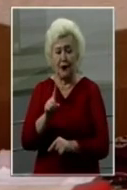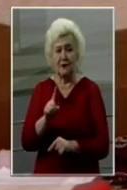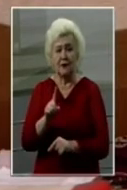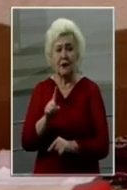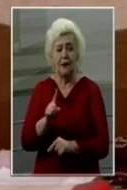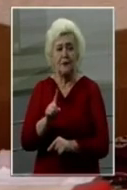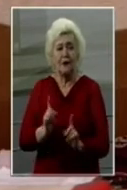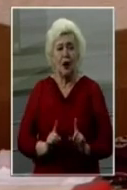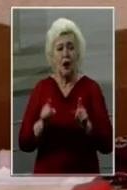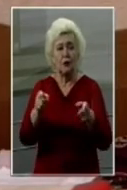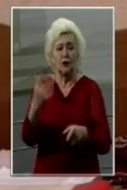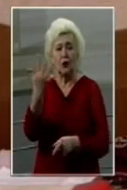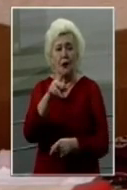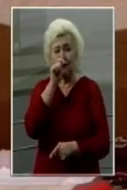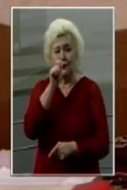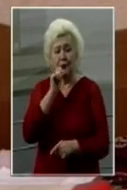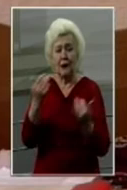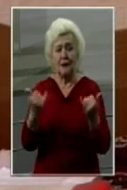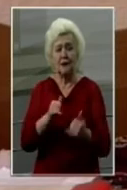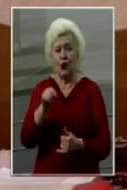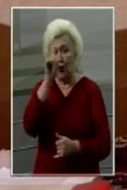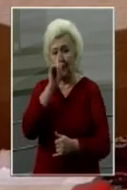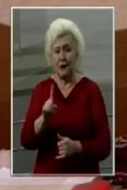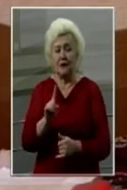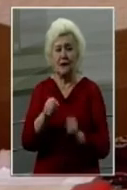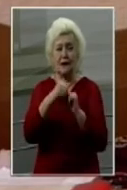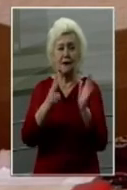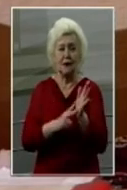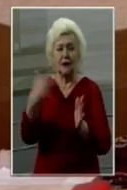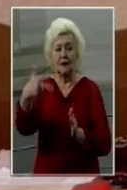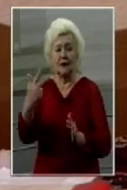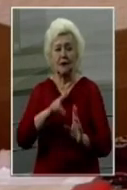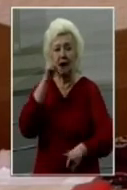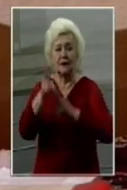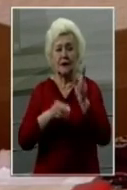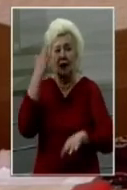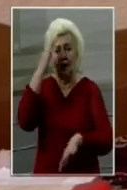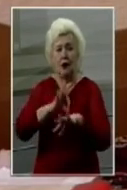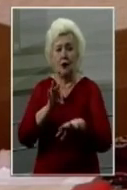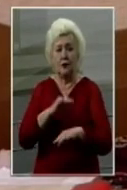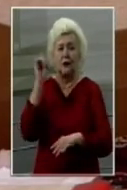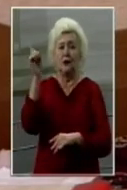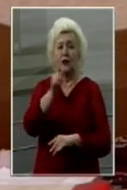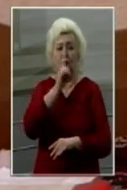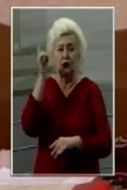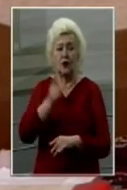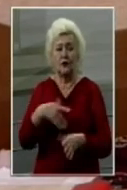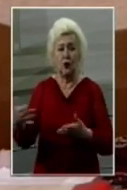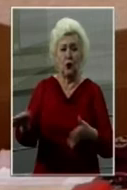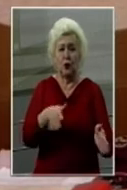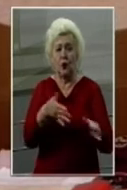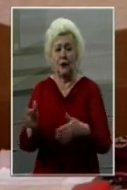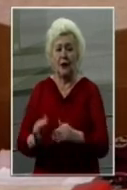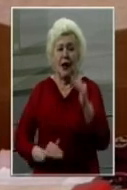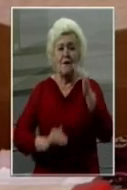Владислав Миколаївич поступив 5 числа цього місяця о 17:30 зі скаргами на головний біль, запаморочення і хитку ходу з